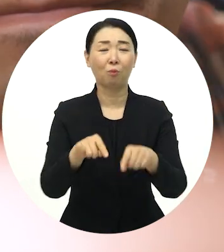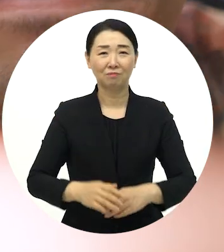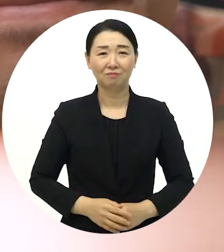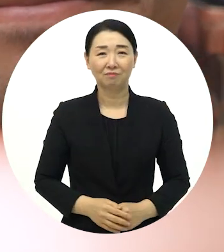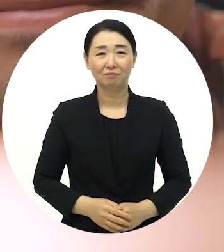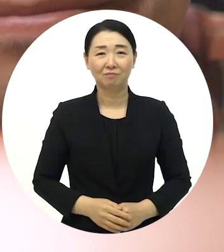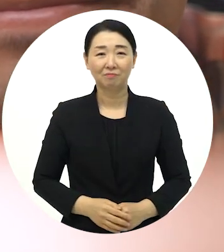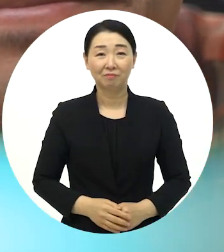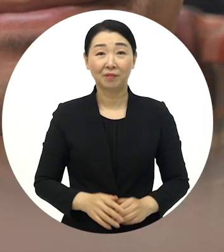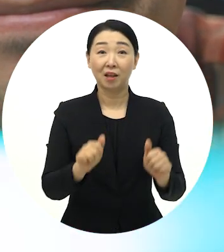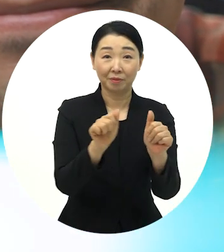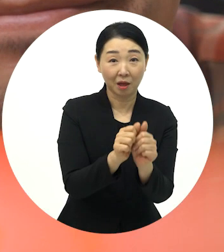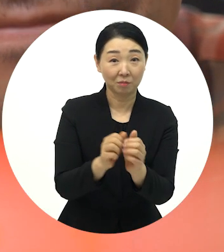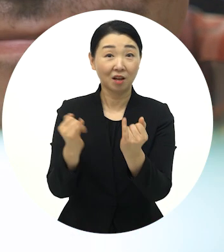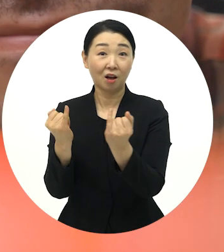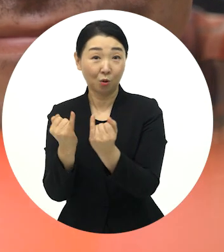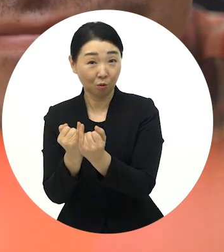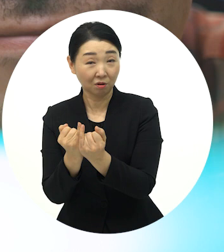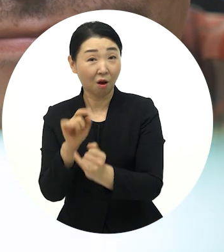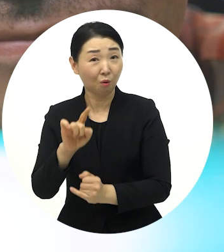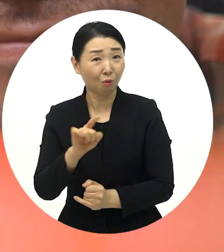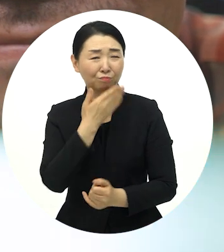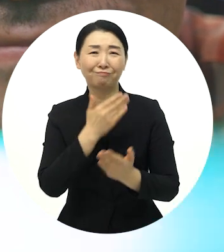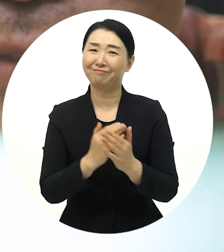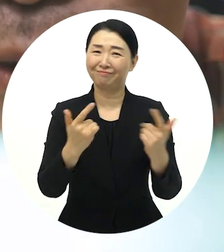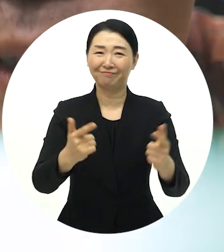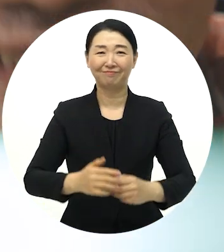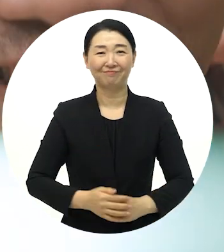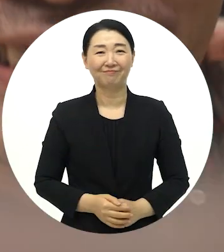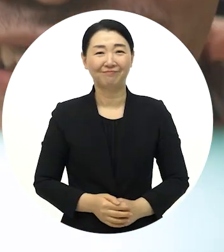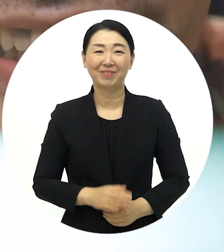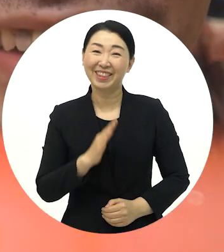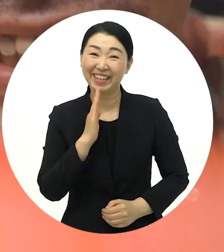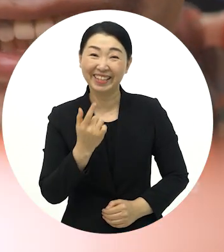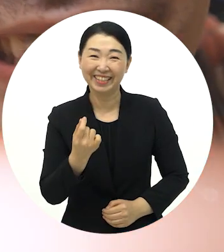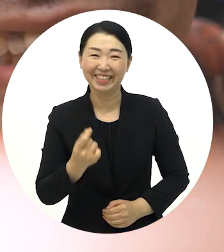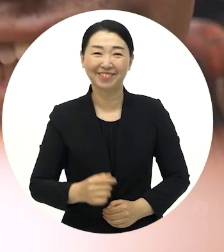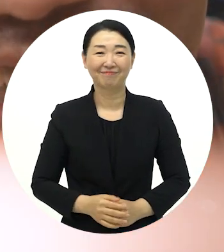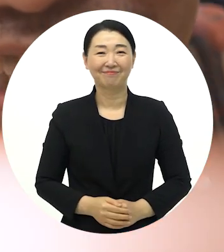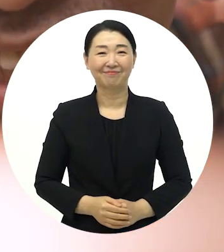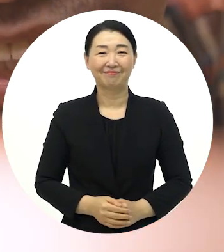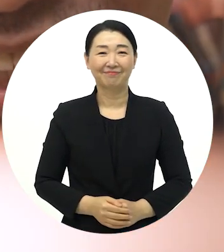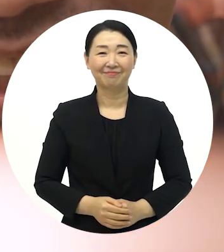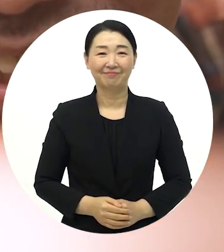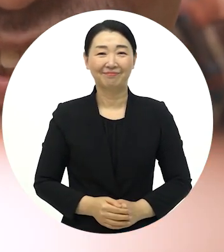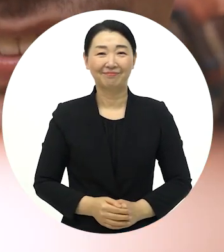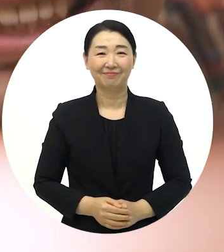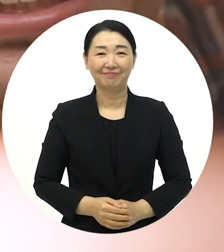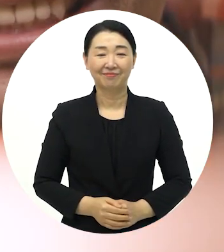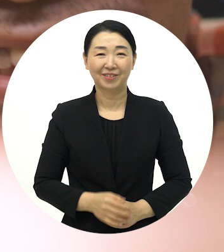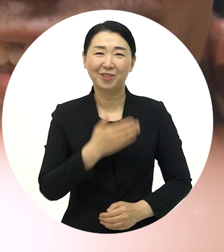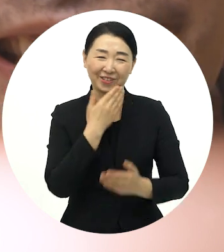세모지. 남자, 여자. 그게 뭐가 중요해? 맞다.